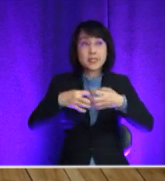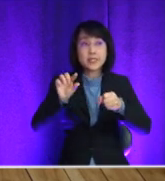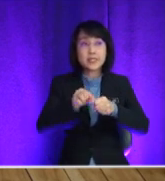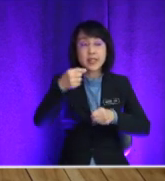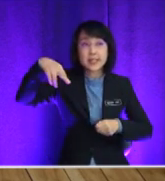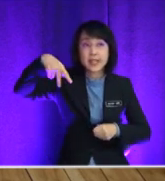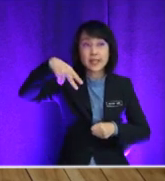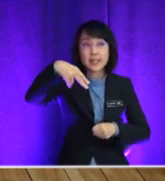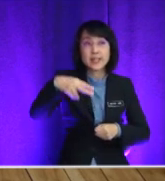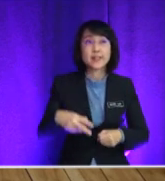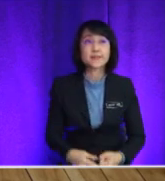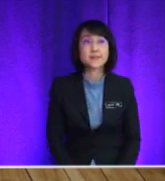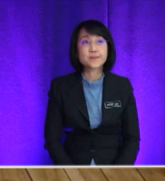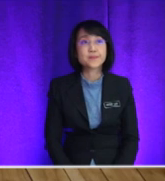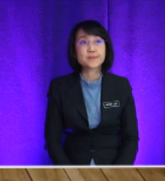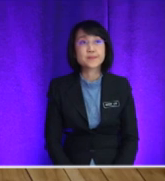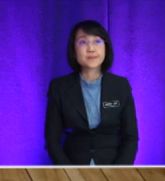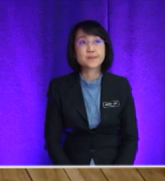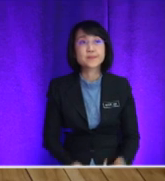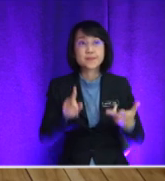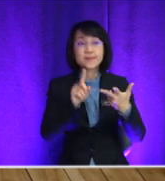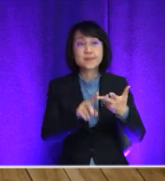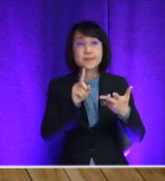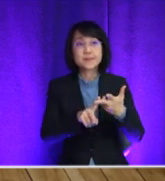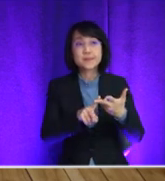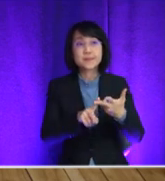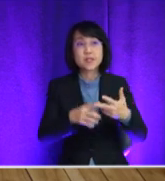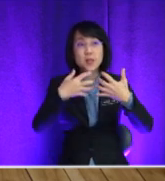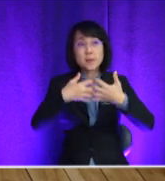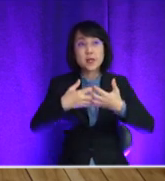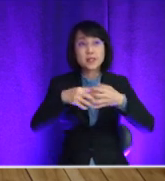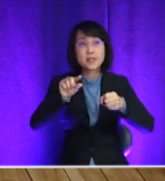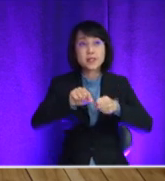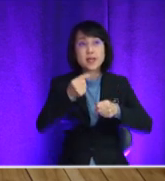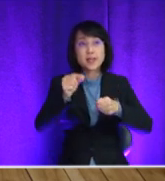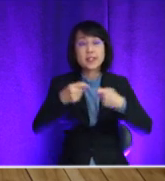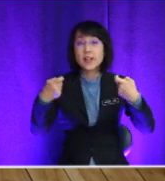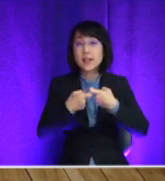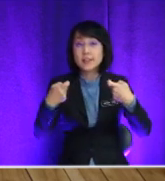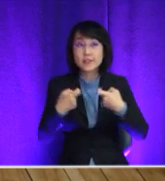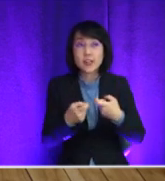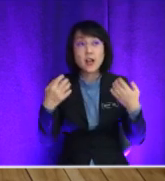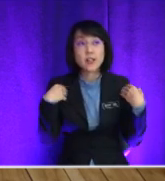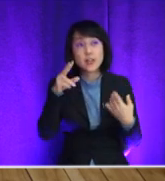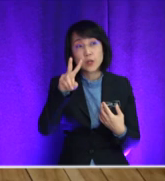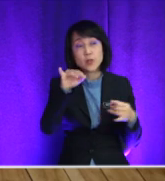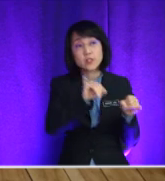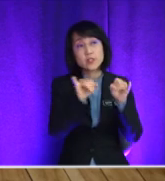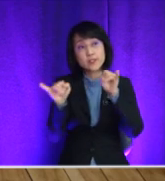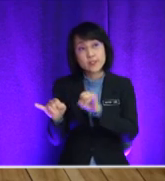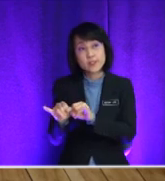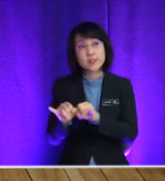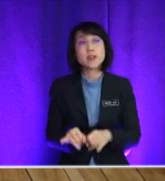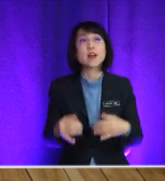imbang dan seterusnya jarum Kemudian yang kedua yang ketiga adalah mesin dimana yaitu mesin